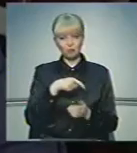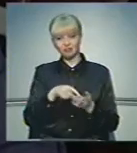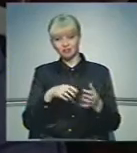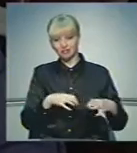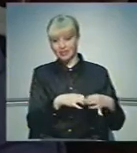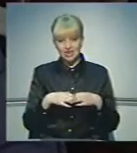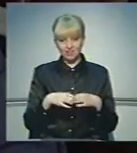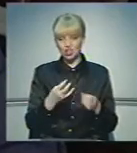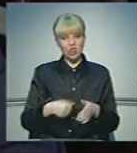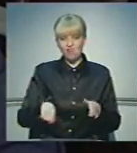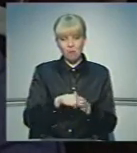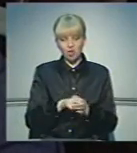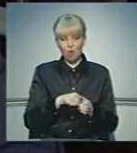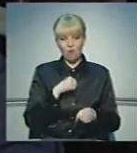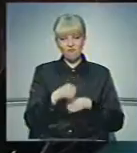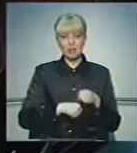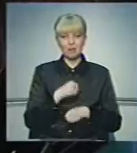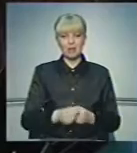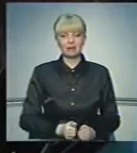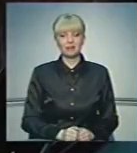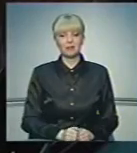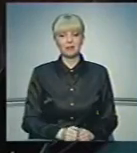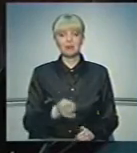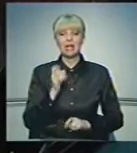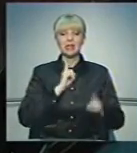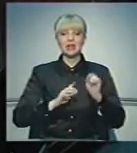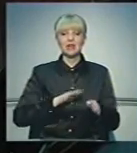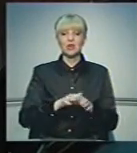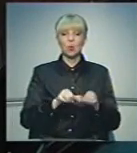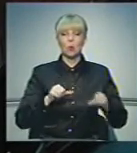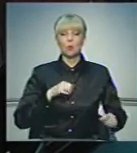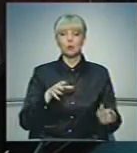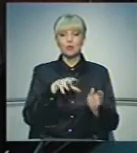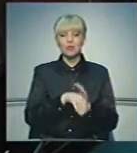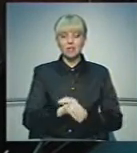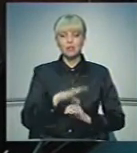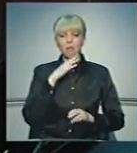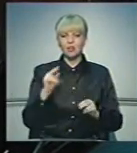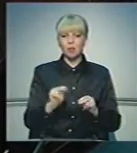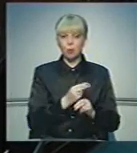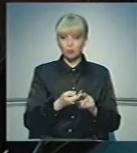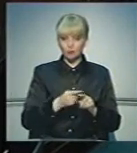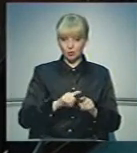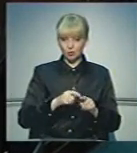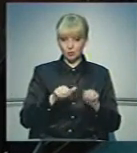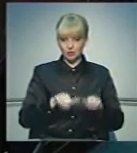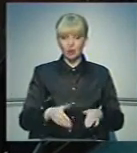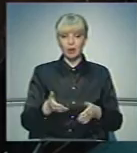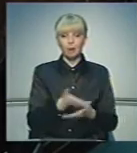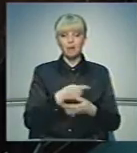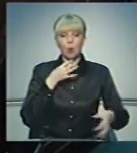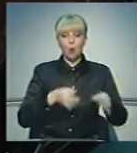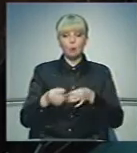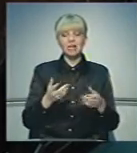шкіру ще не вбитого ведмедя. На засіданні виконкому було внесено багато поправок до цього рішення. Тобто ми обговорювали,